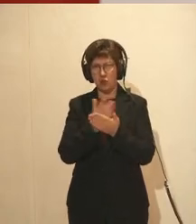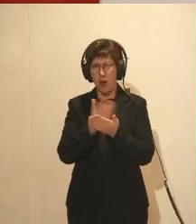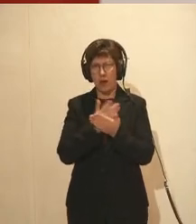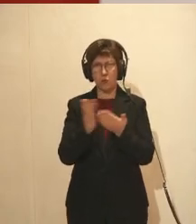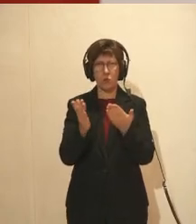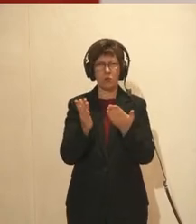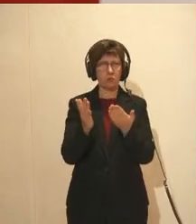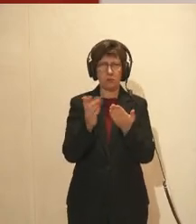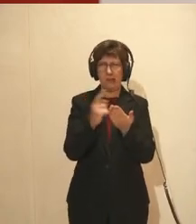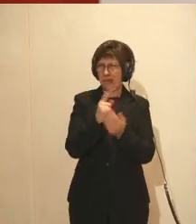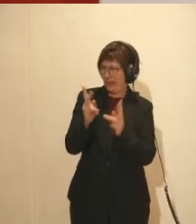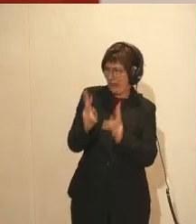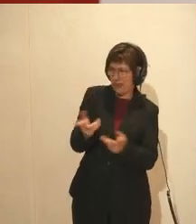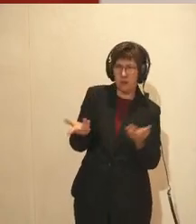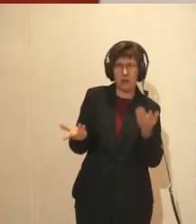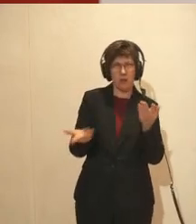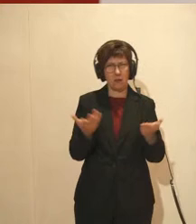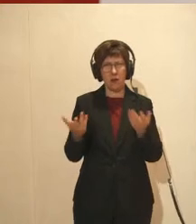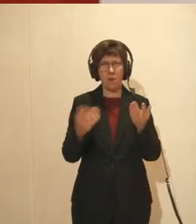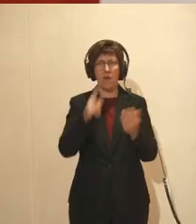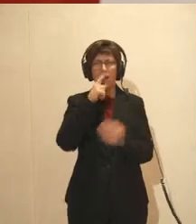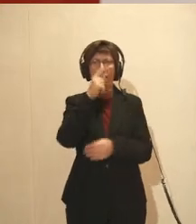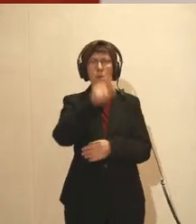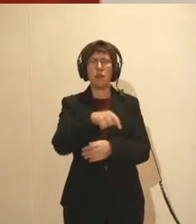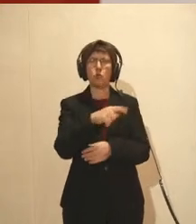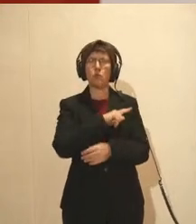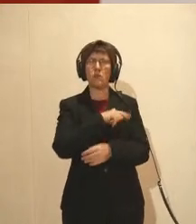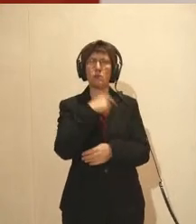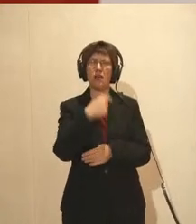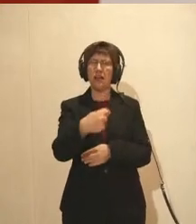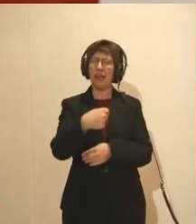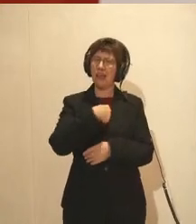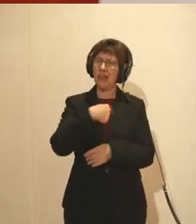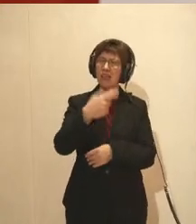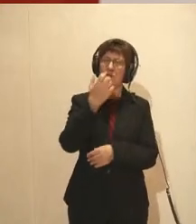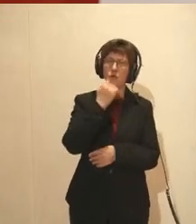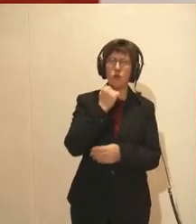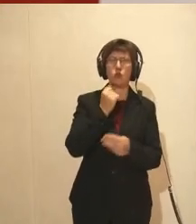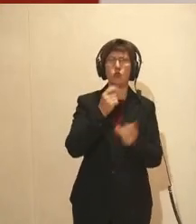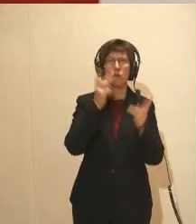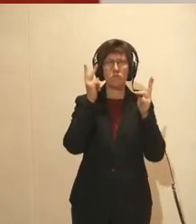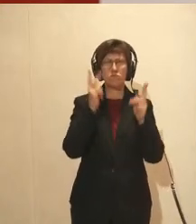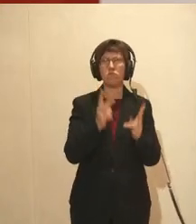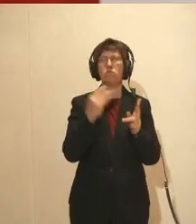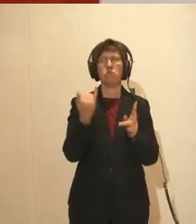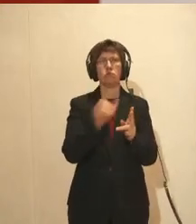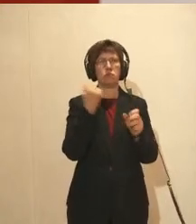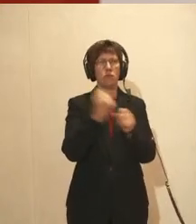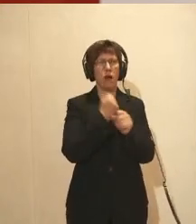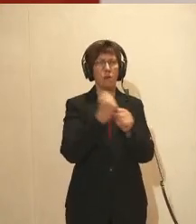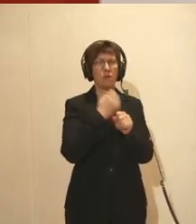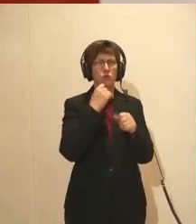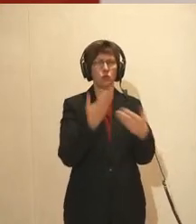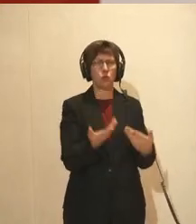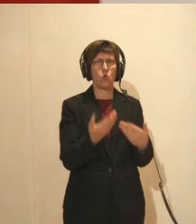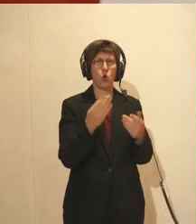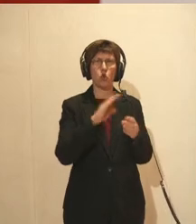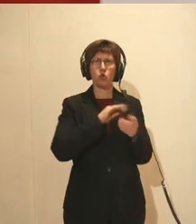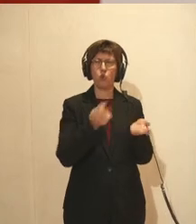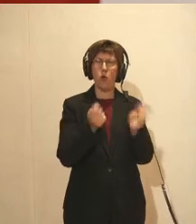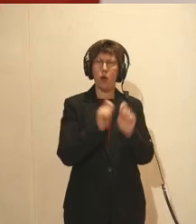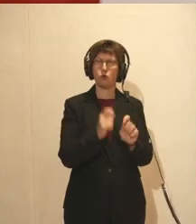nicht mehr als richtig gelten ich finde aber wenn jemand sagt ich will einfach eine tolle arbeit machen nach meinem schulabschluss